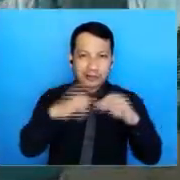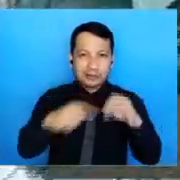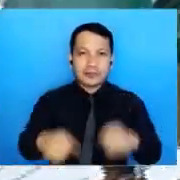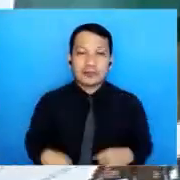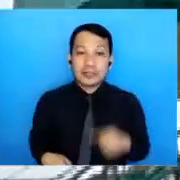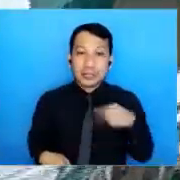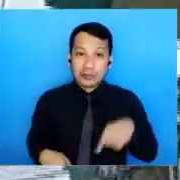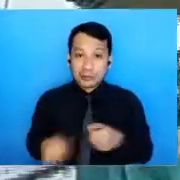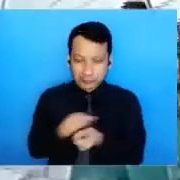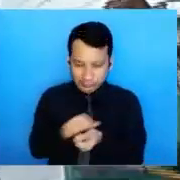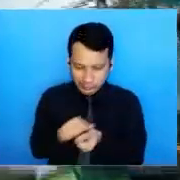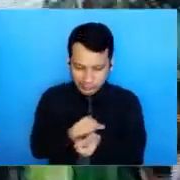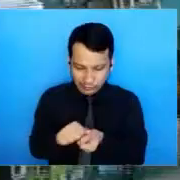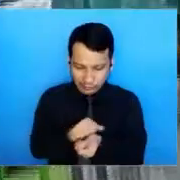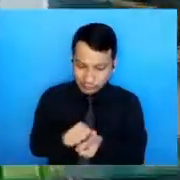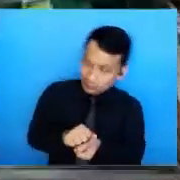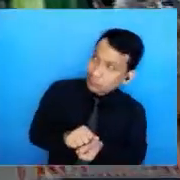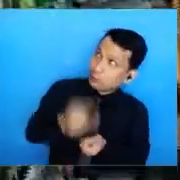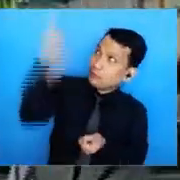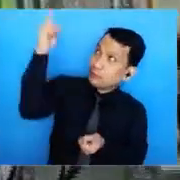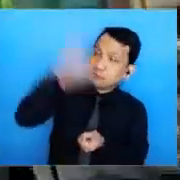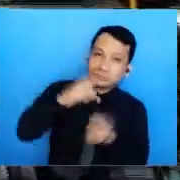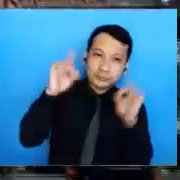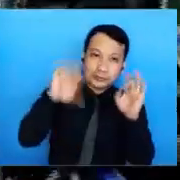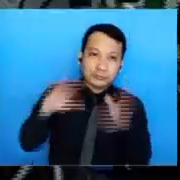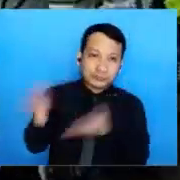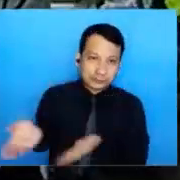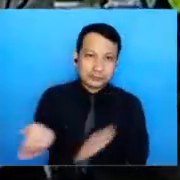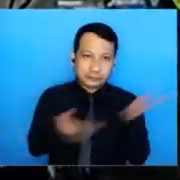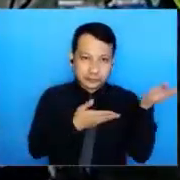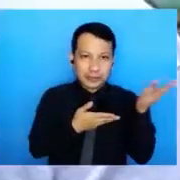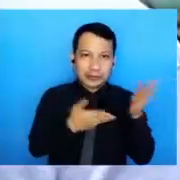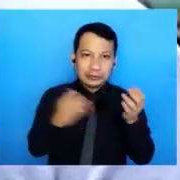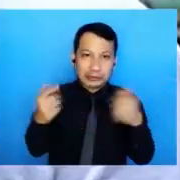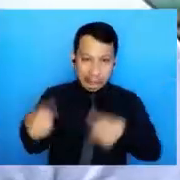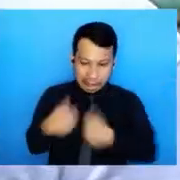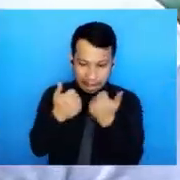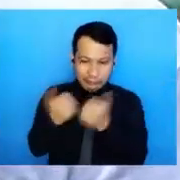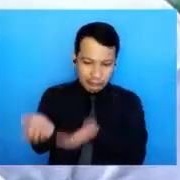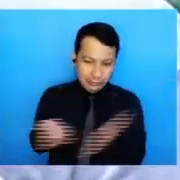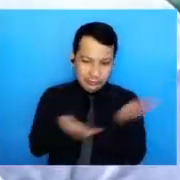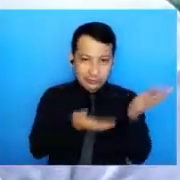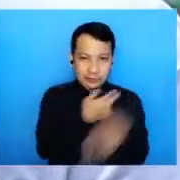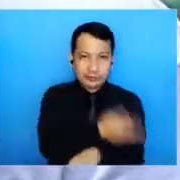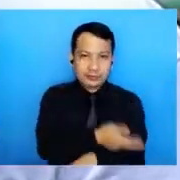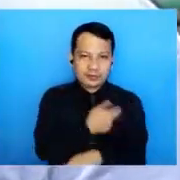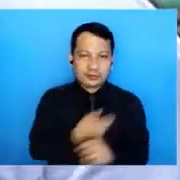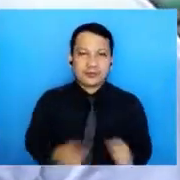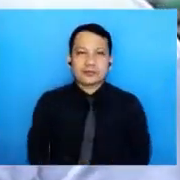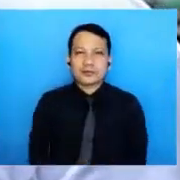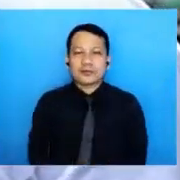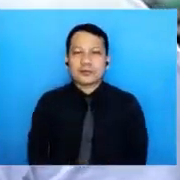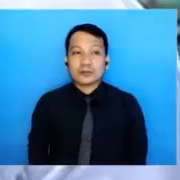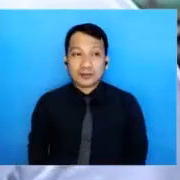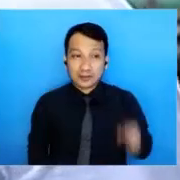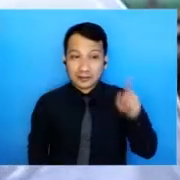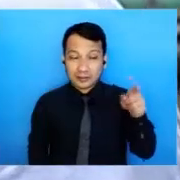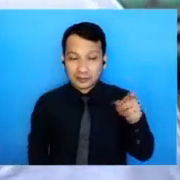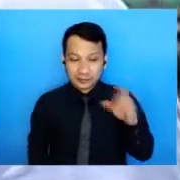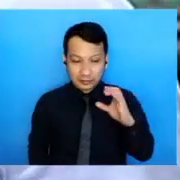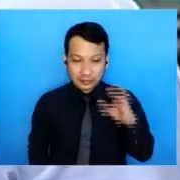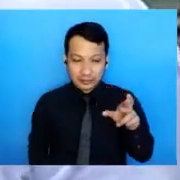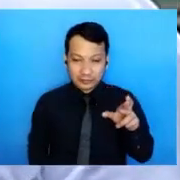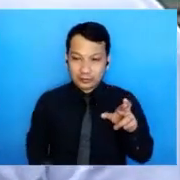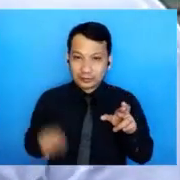ng bahay ang nadisgrasya at agad na isinugod sa ospital. Dito po, sa loob ng banyo, bumagsak